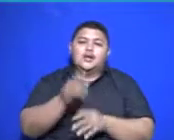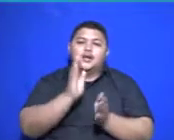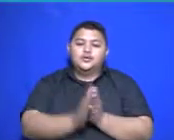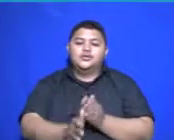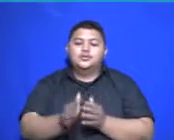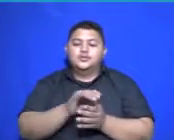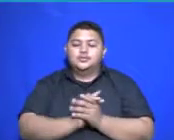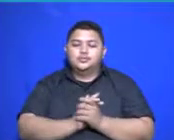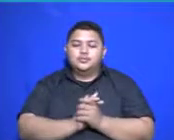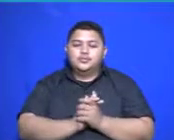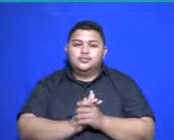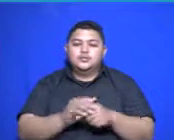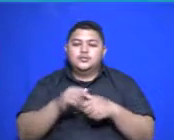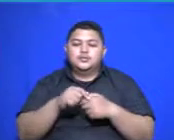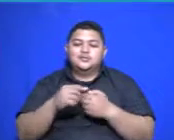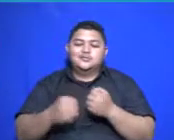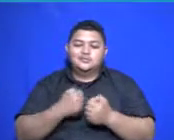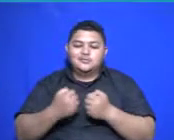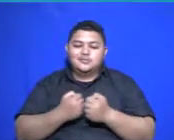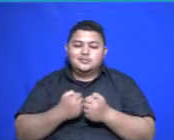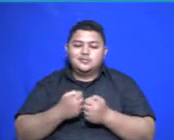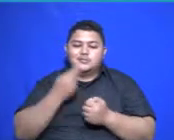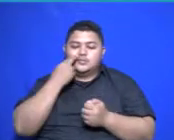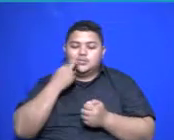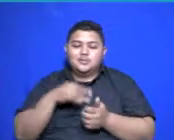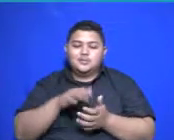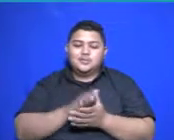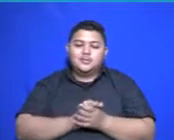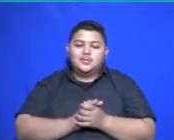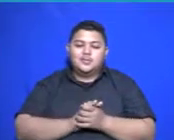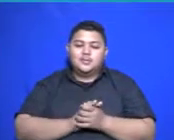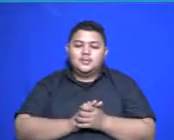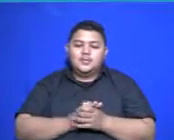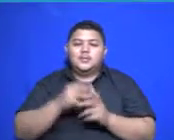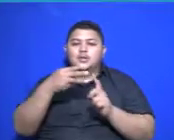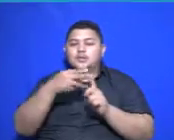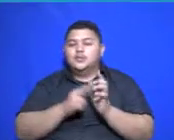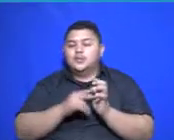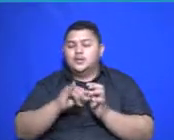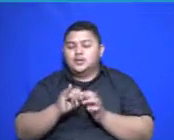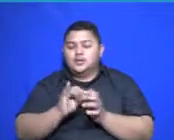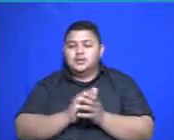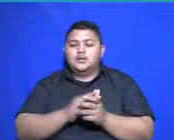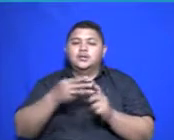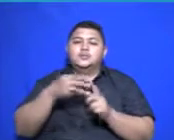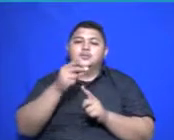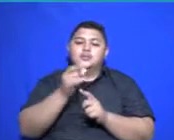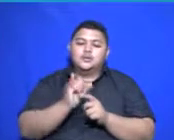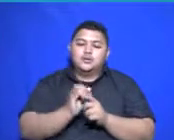itu tentunya itu dilaksanakan oleh bank. Ada BNI,